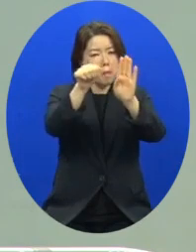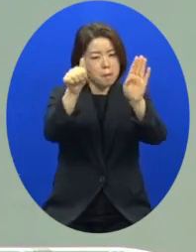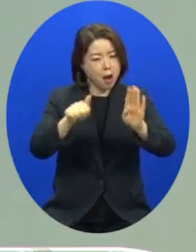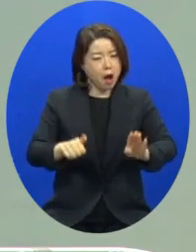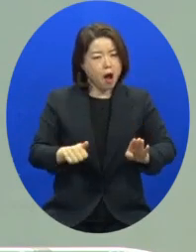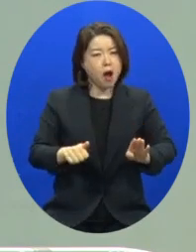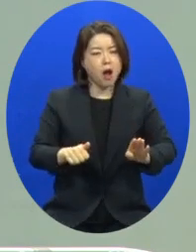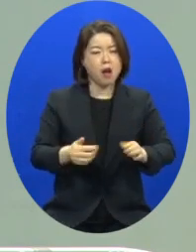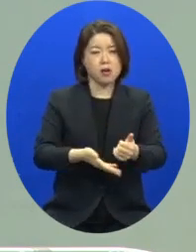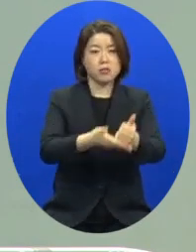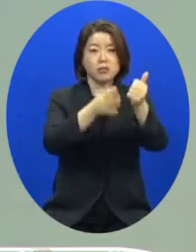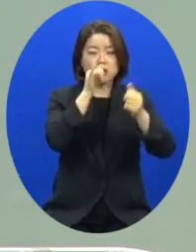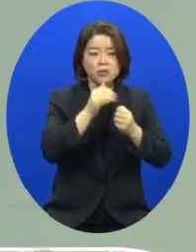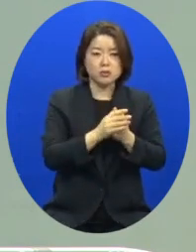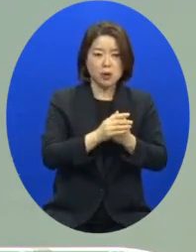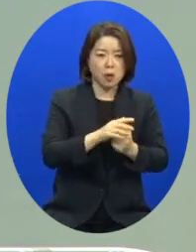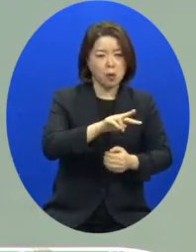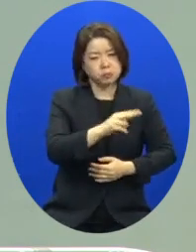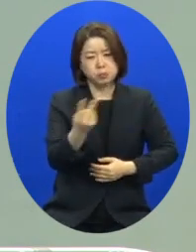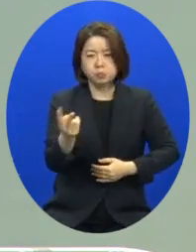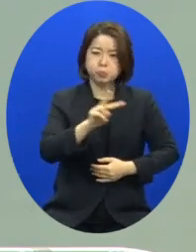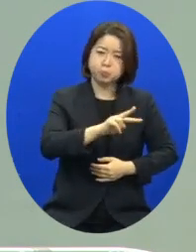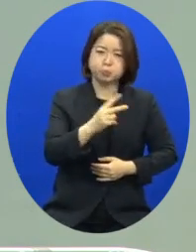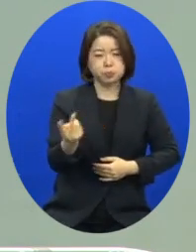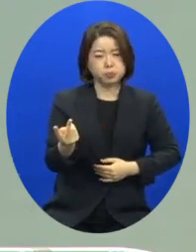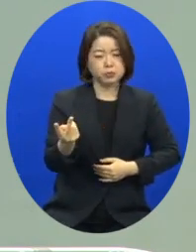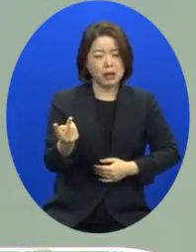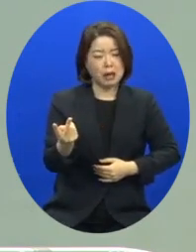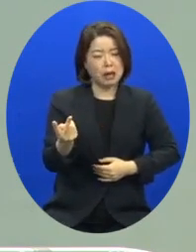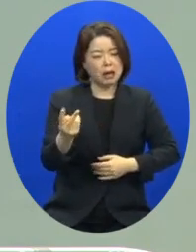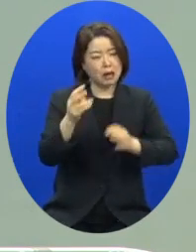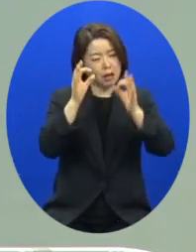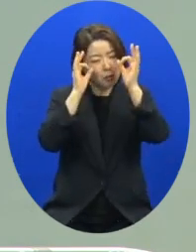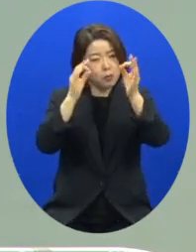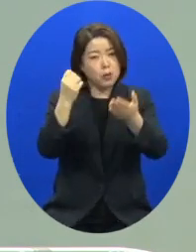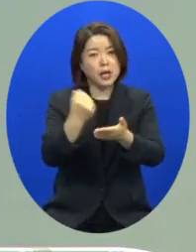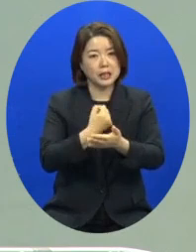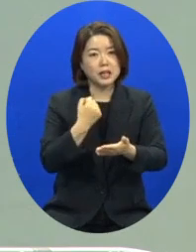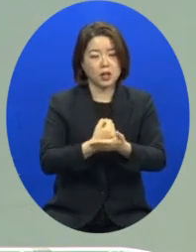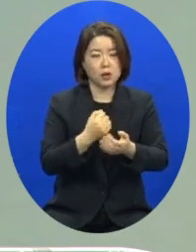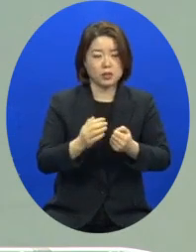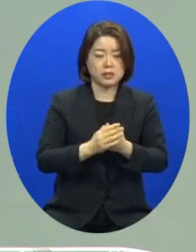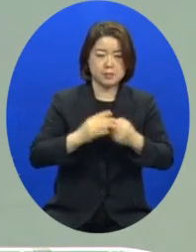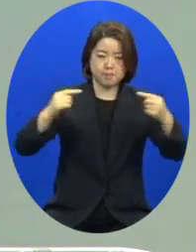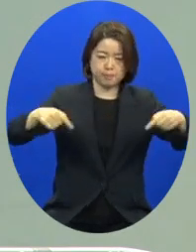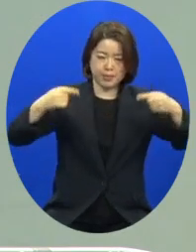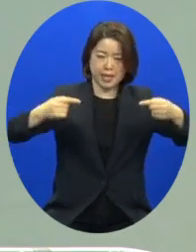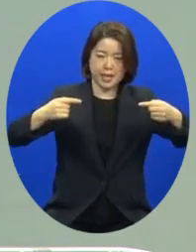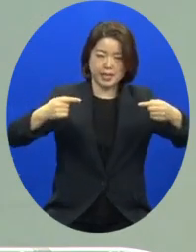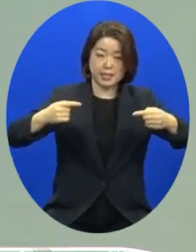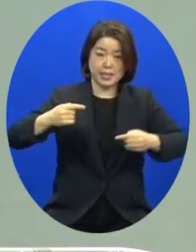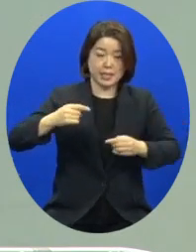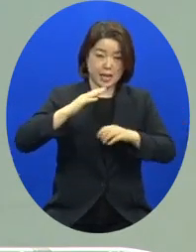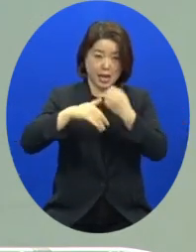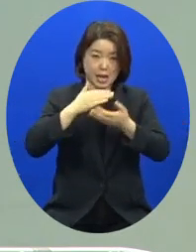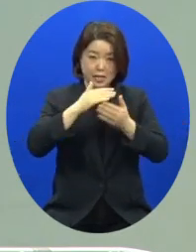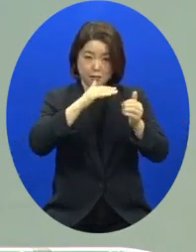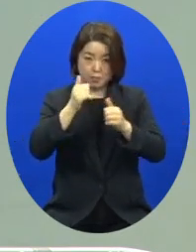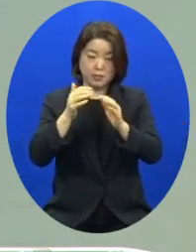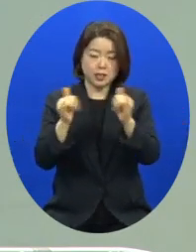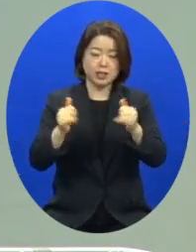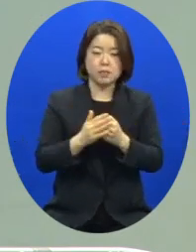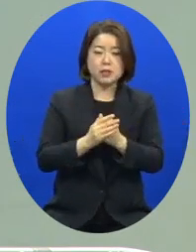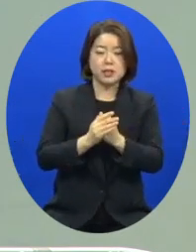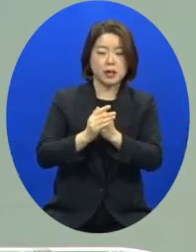섬겼습니다. 왔다 갔다 하는 그들을 보기가 너무 안타까워서 엘리야 선지자가 바알